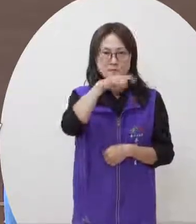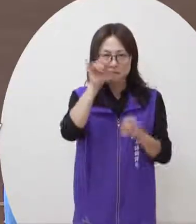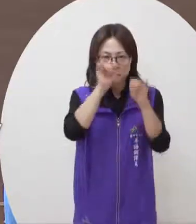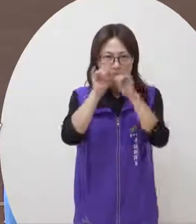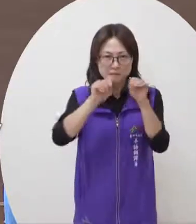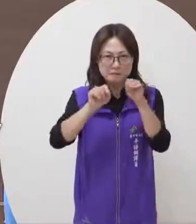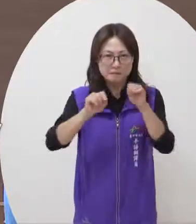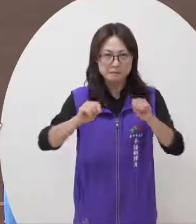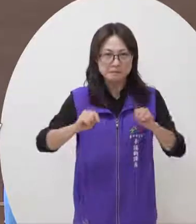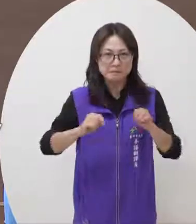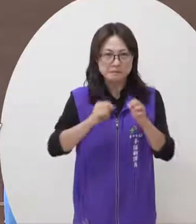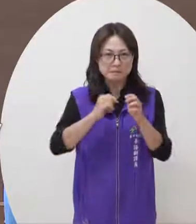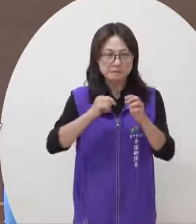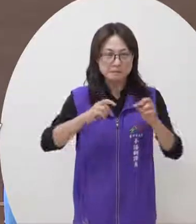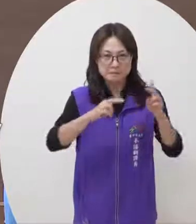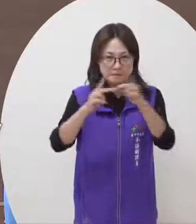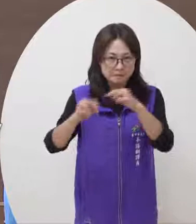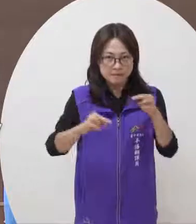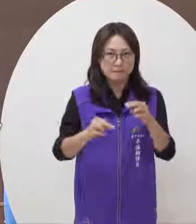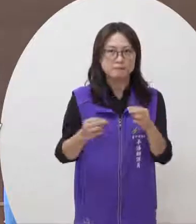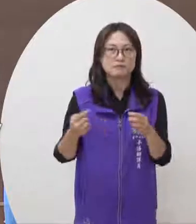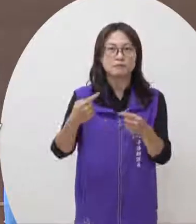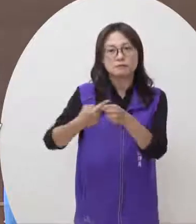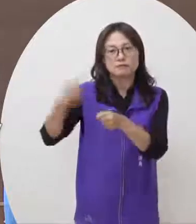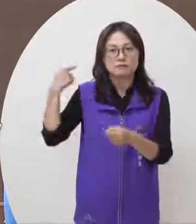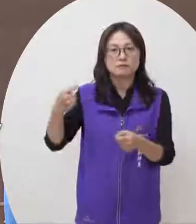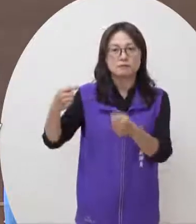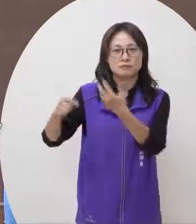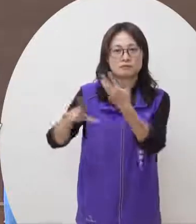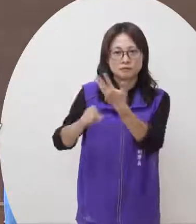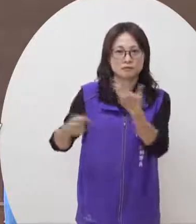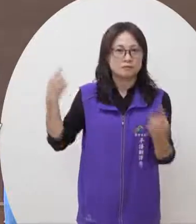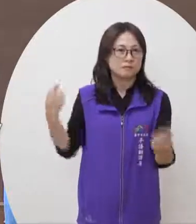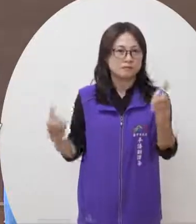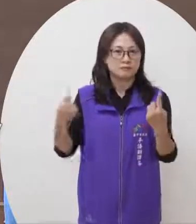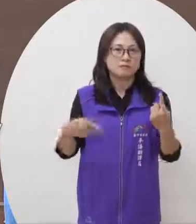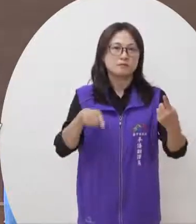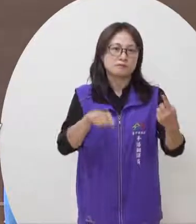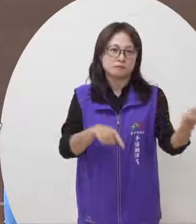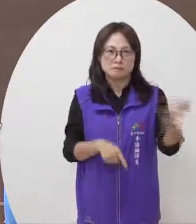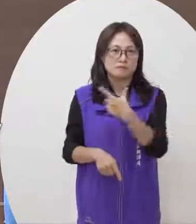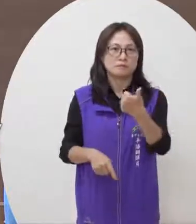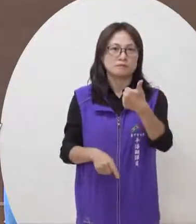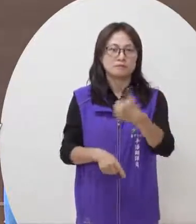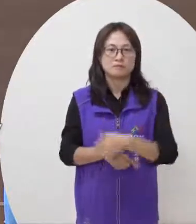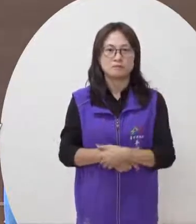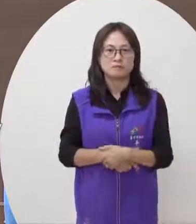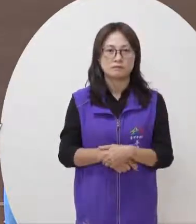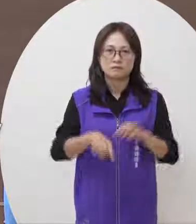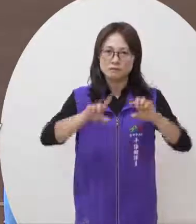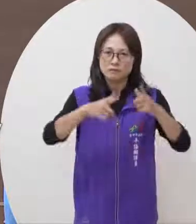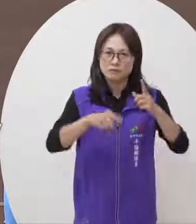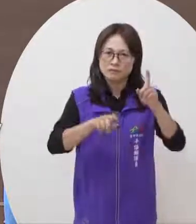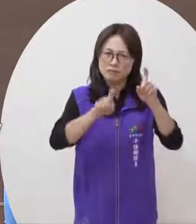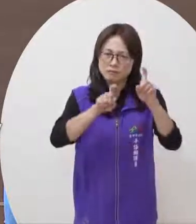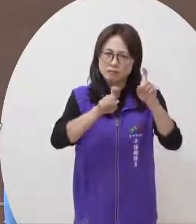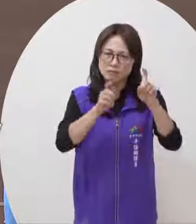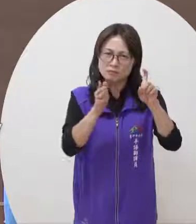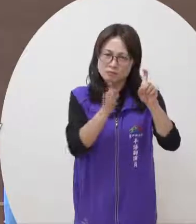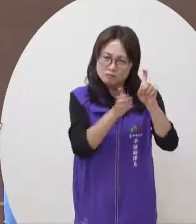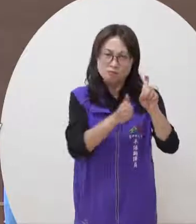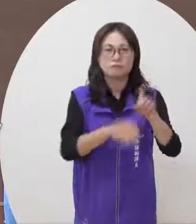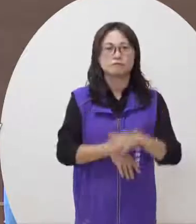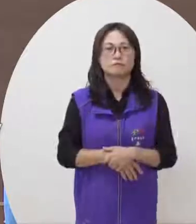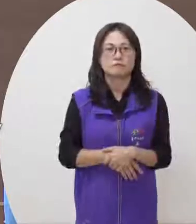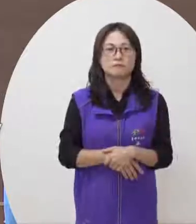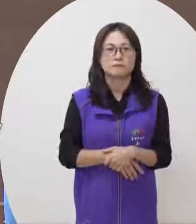比历年的8月份要好哈，都比历年的8月份要好哈，大概只有10点几微克。那也因